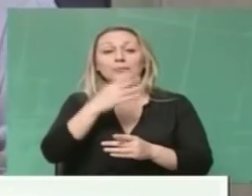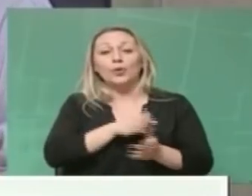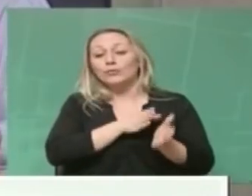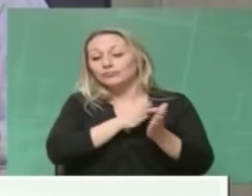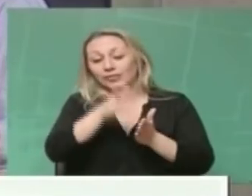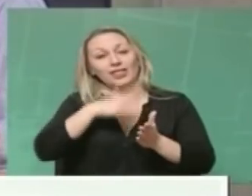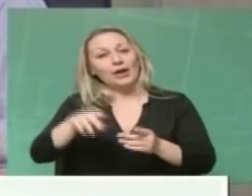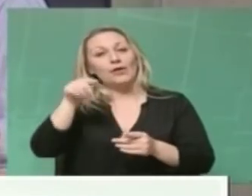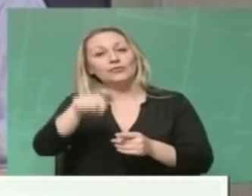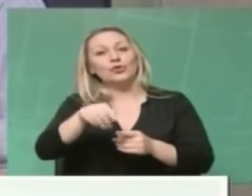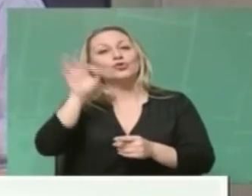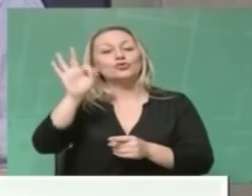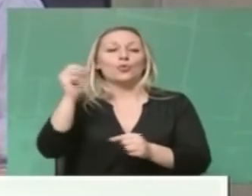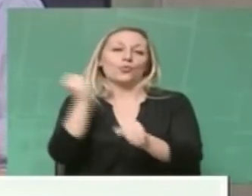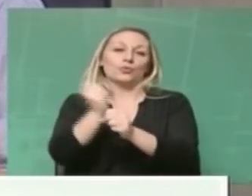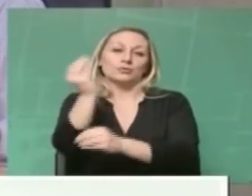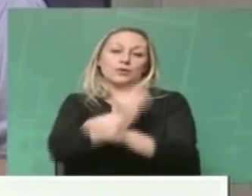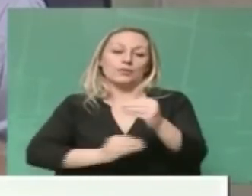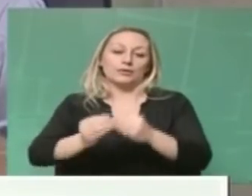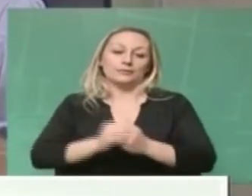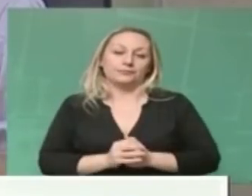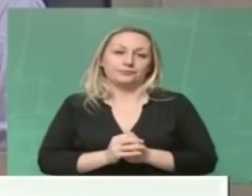προσανατολισμός. Δύο ερωτήσεις.